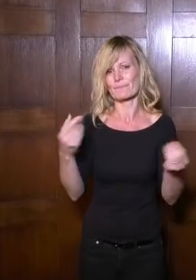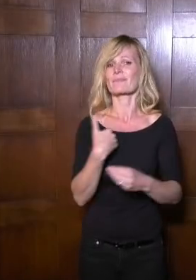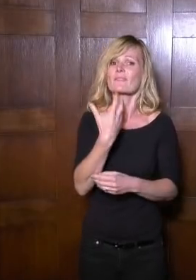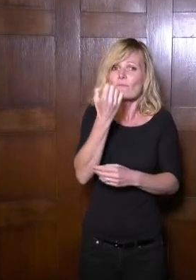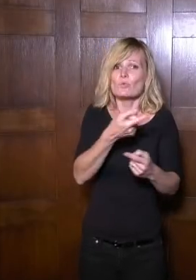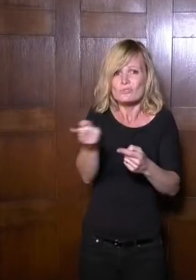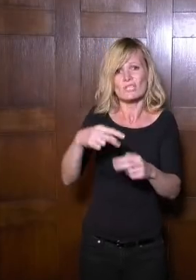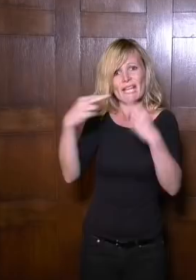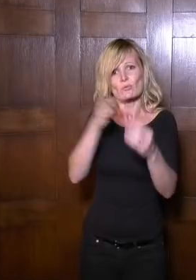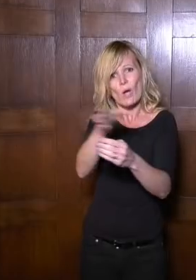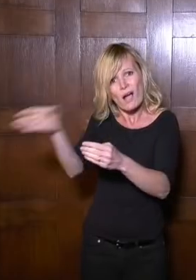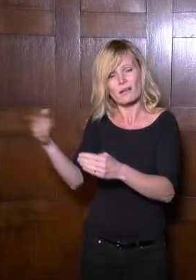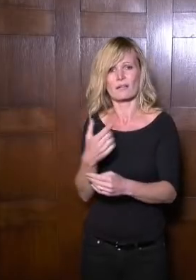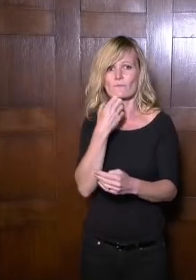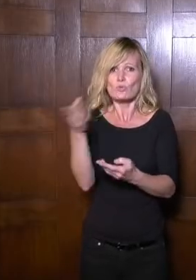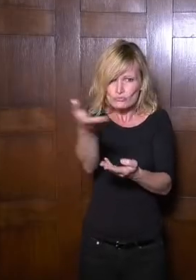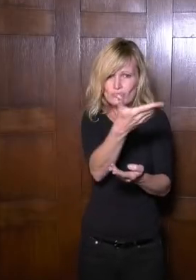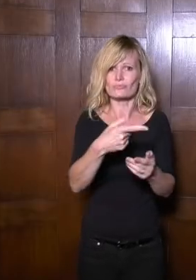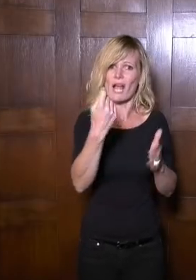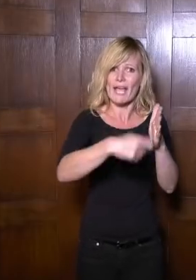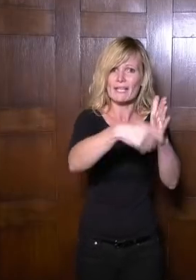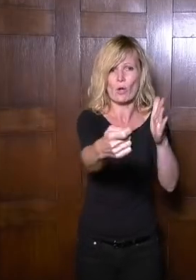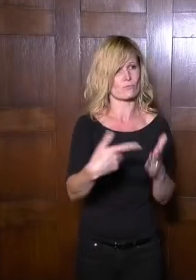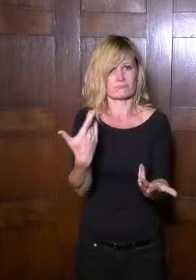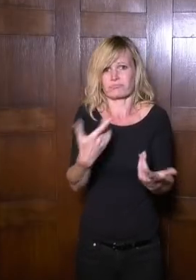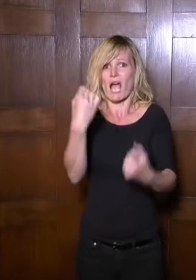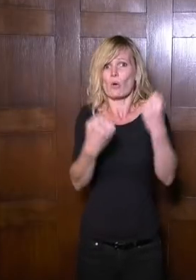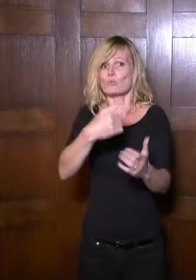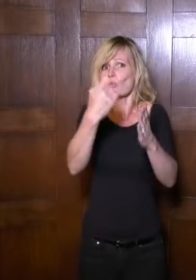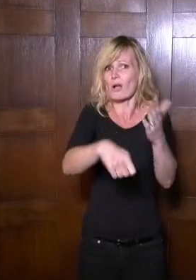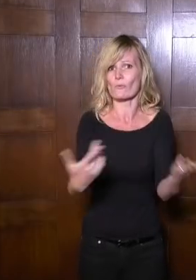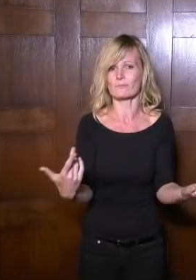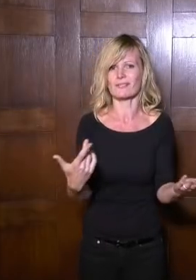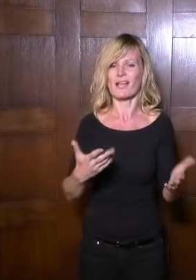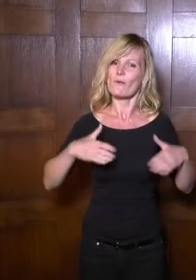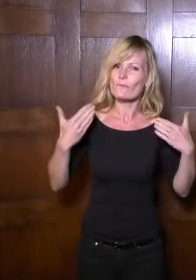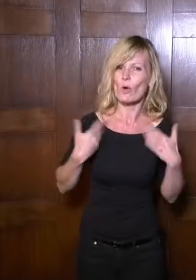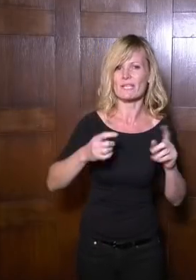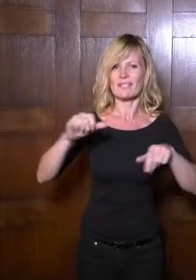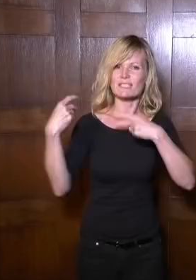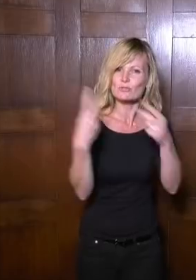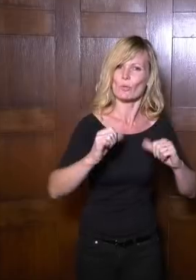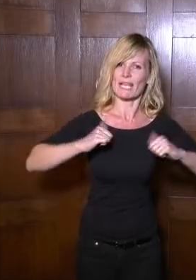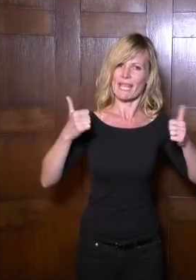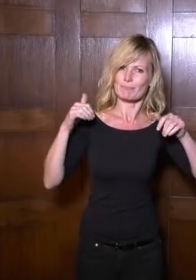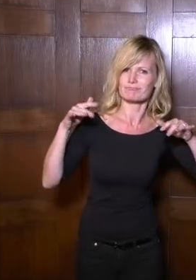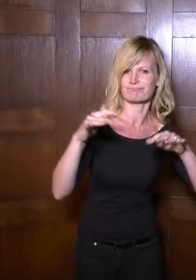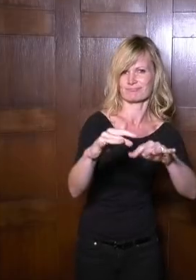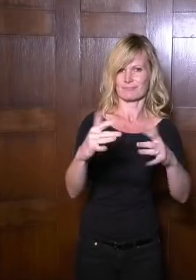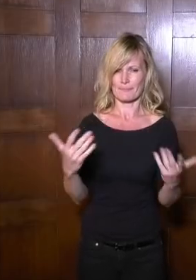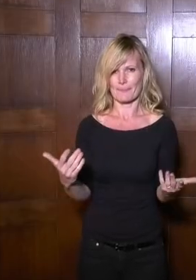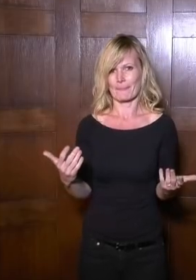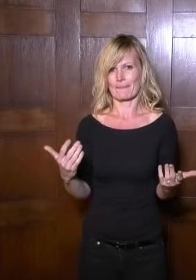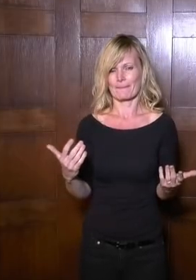Gaststätte gehen. Wir möchten, dass sie was einkaufen, dass sie sich ein Auto kaufen, dass sie wirklich mit Freude wieder in dieses Leben reingehen. Und